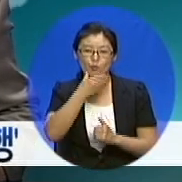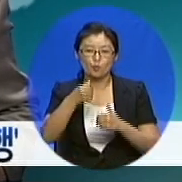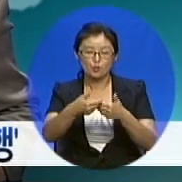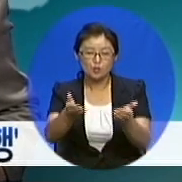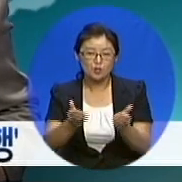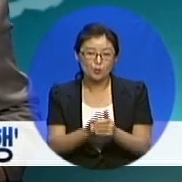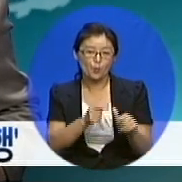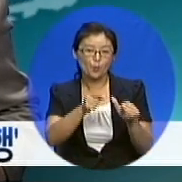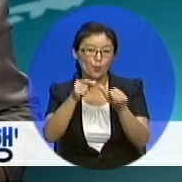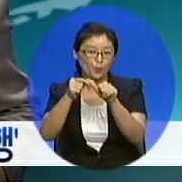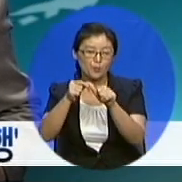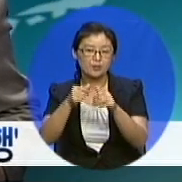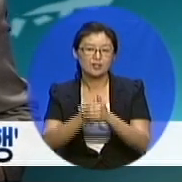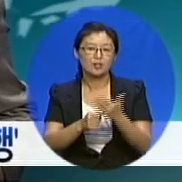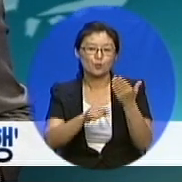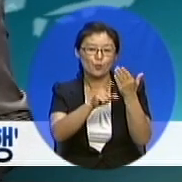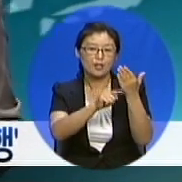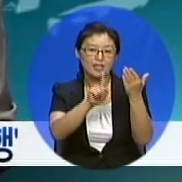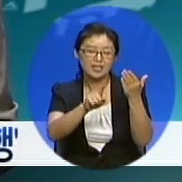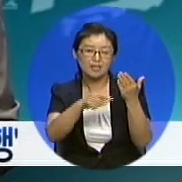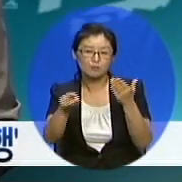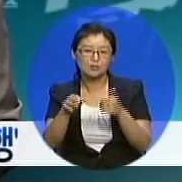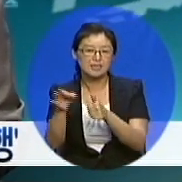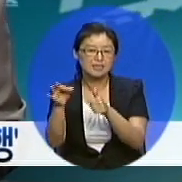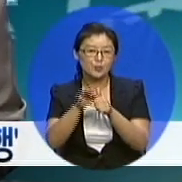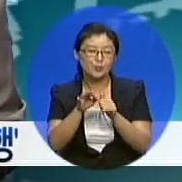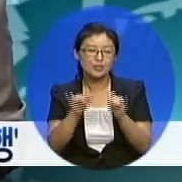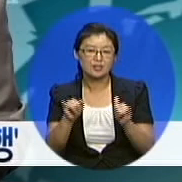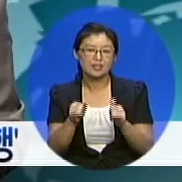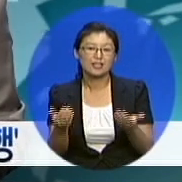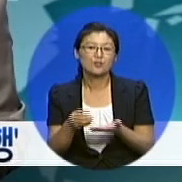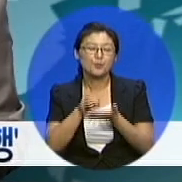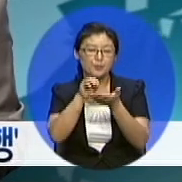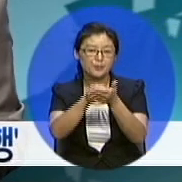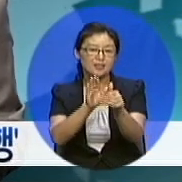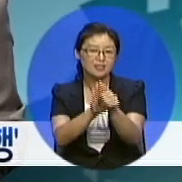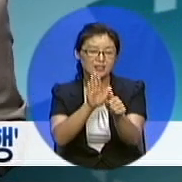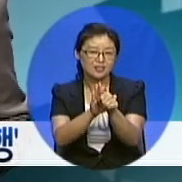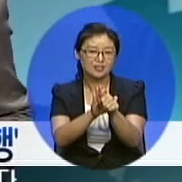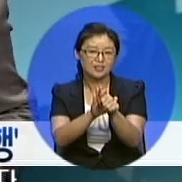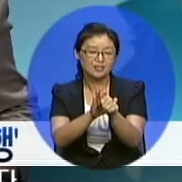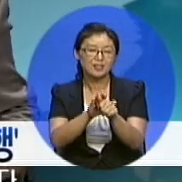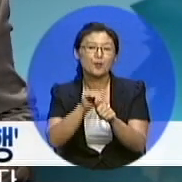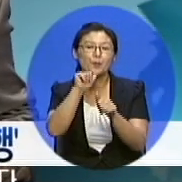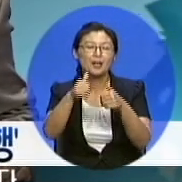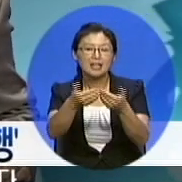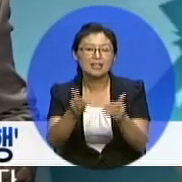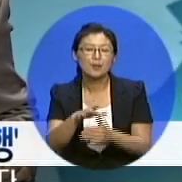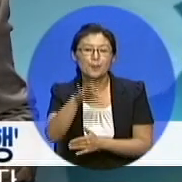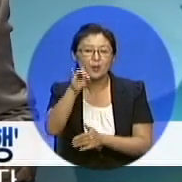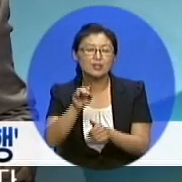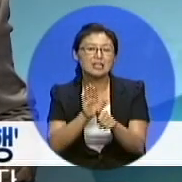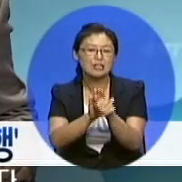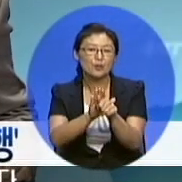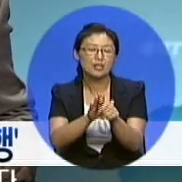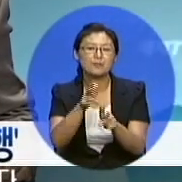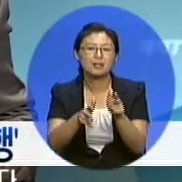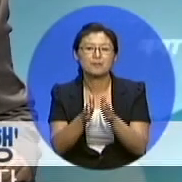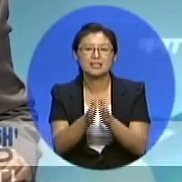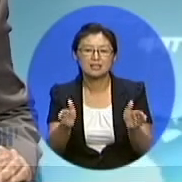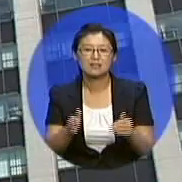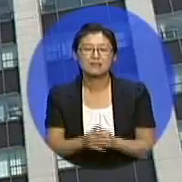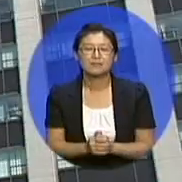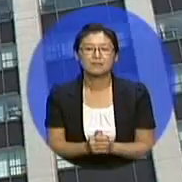보건복지부와 고용노동부는 9월 1일부터 기초수급자들의 취업을 지원하는 근로빈곤층 취업 우선지원 시범사업을 시행한다고